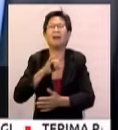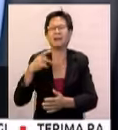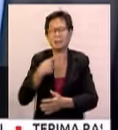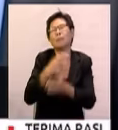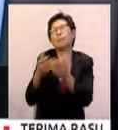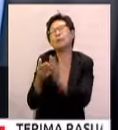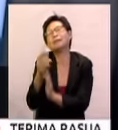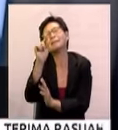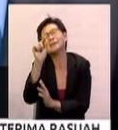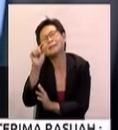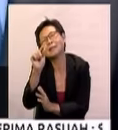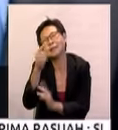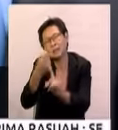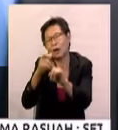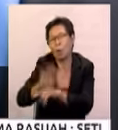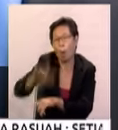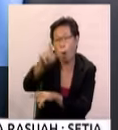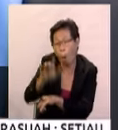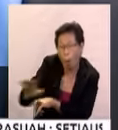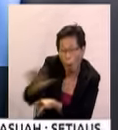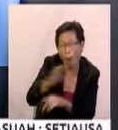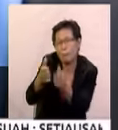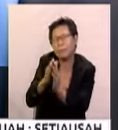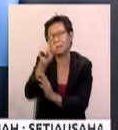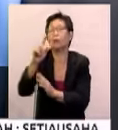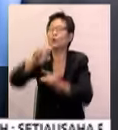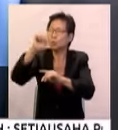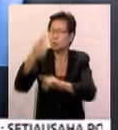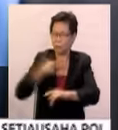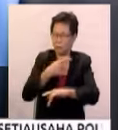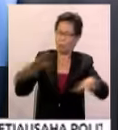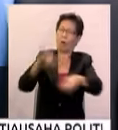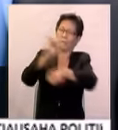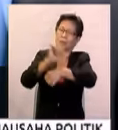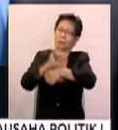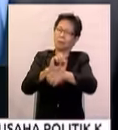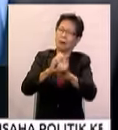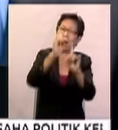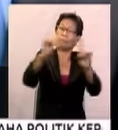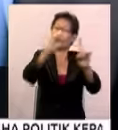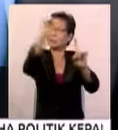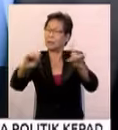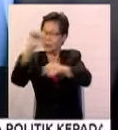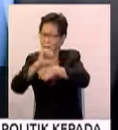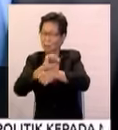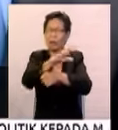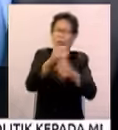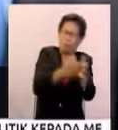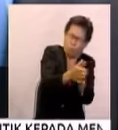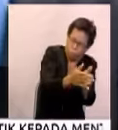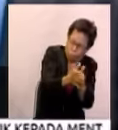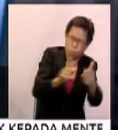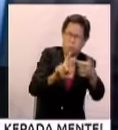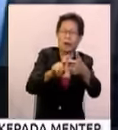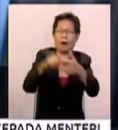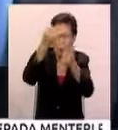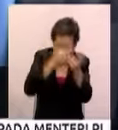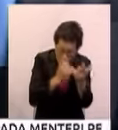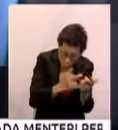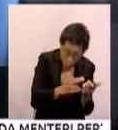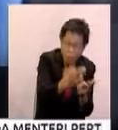kita. Cuma kita menjalankan tugas sepenuhnya dengan rajin,